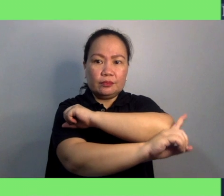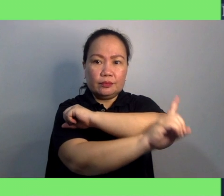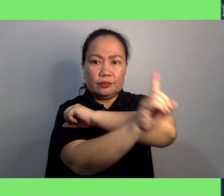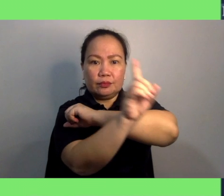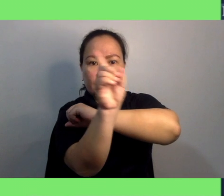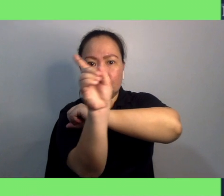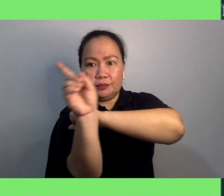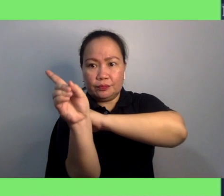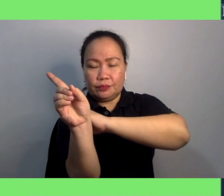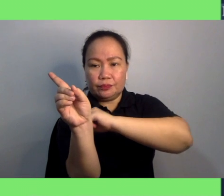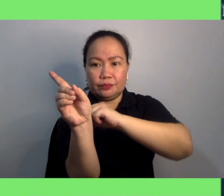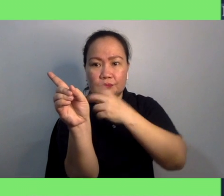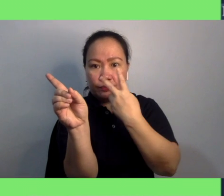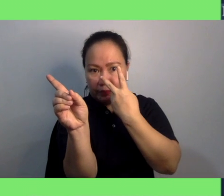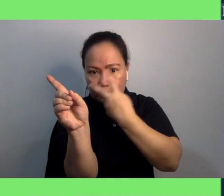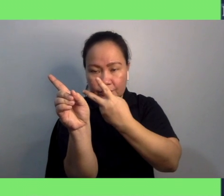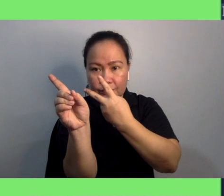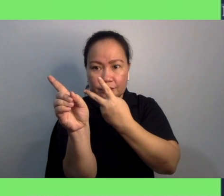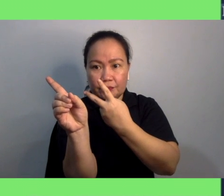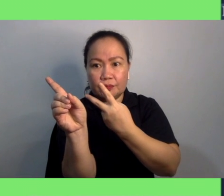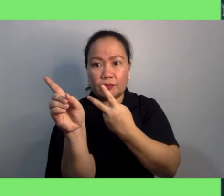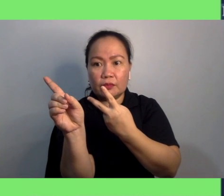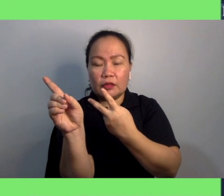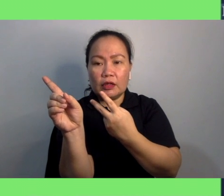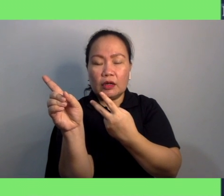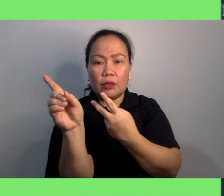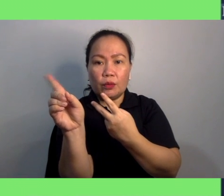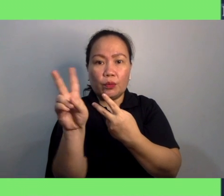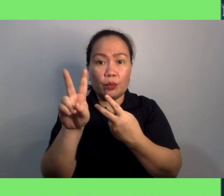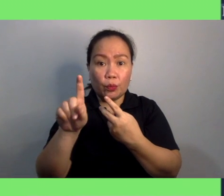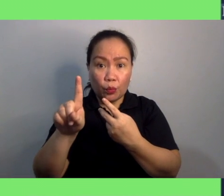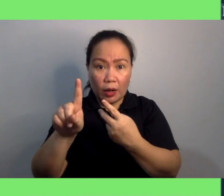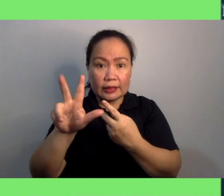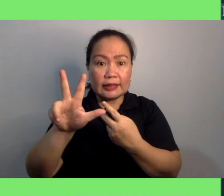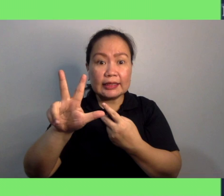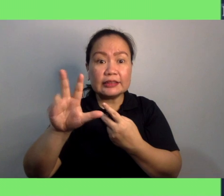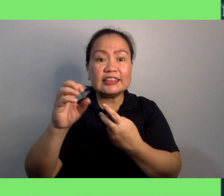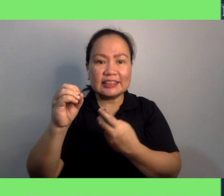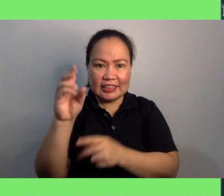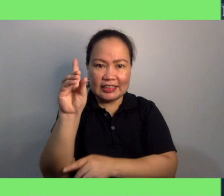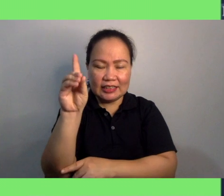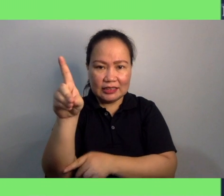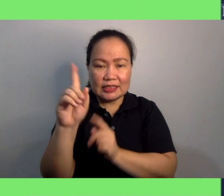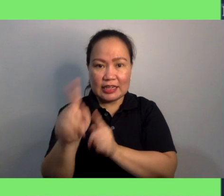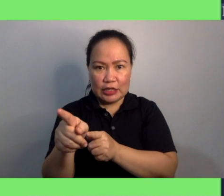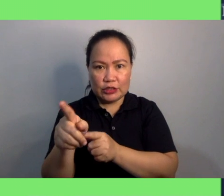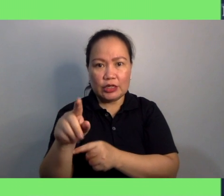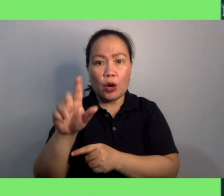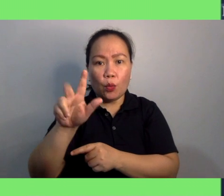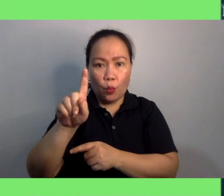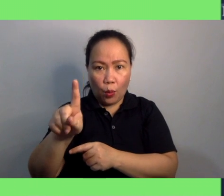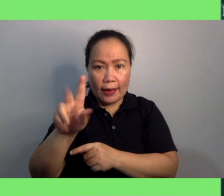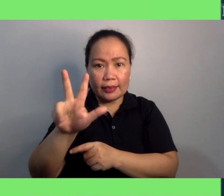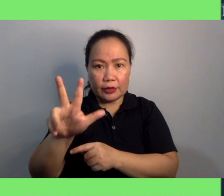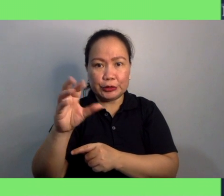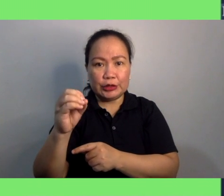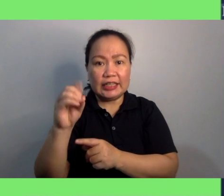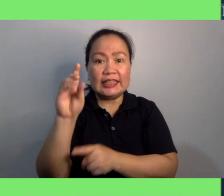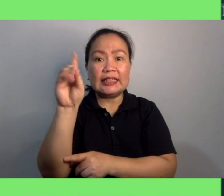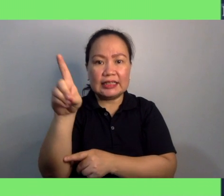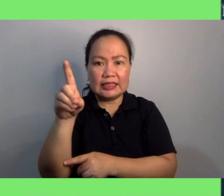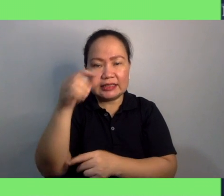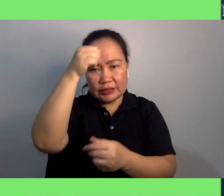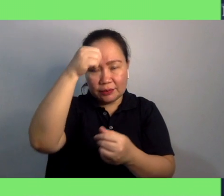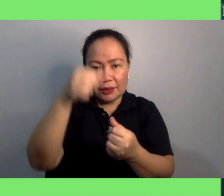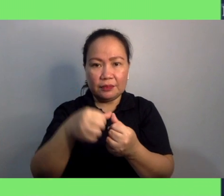130. So 120, 130, 140. So this is 130 degrees. So ulitin ko po,